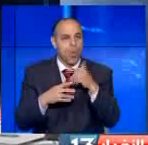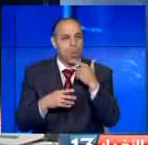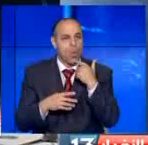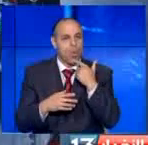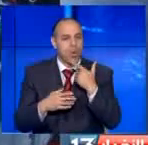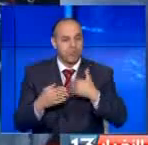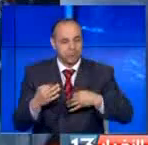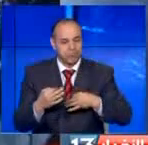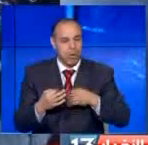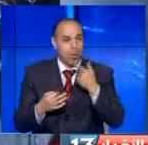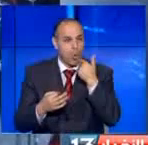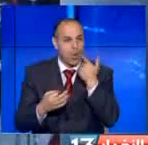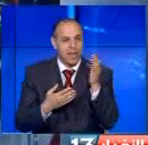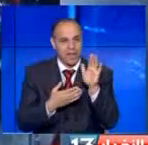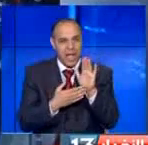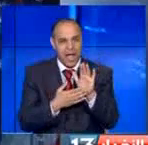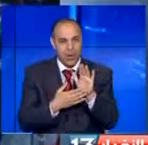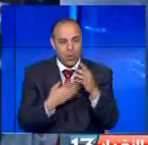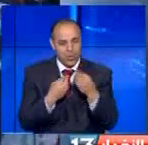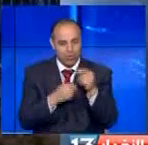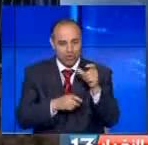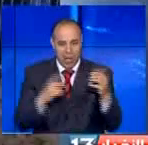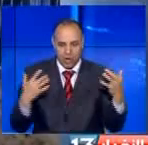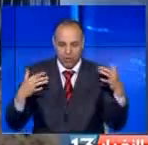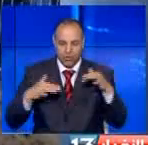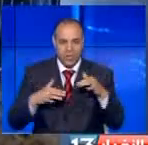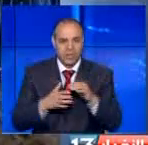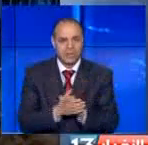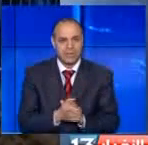الإيقاعات والنغمات، تفاعل معها الجمهور الحاضر.